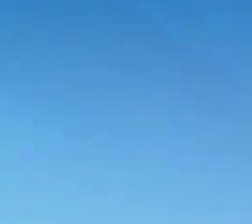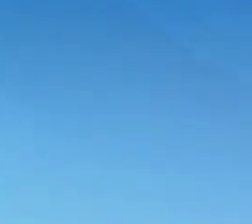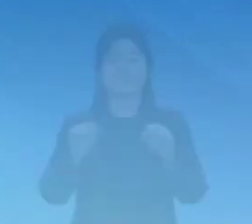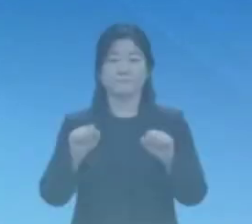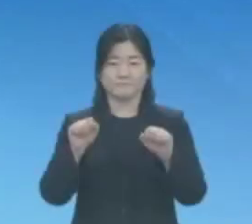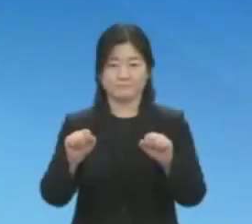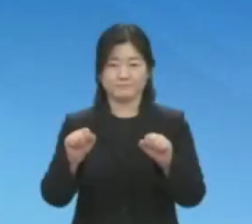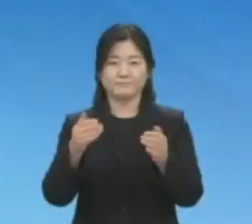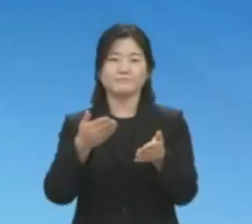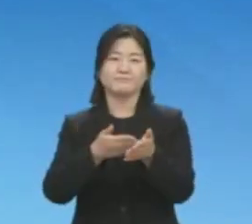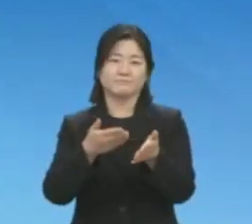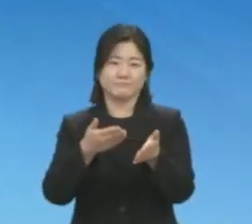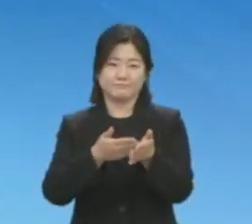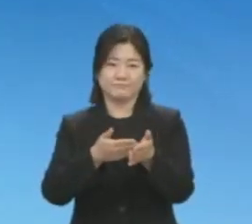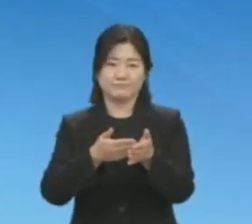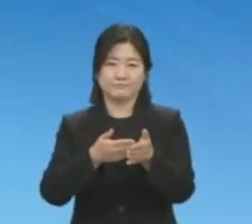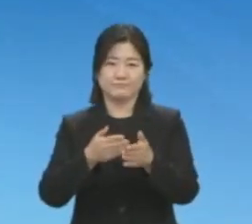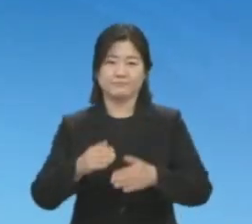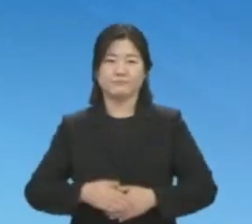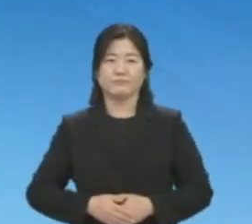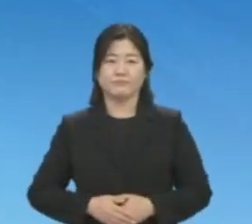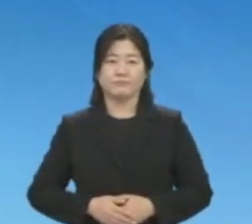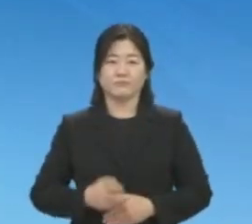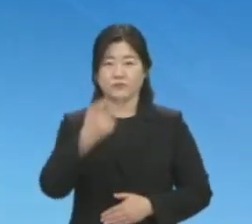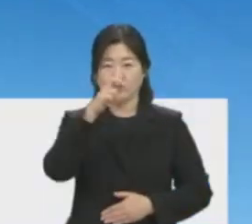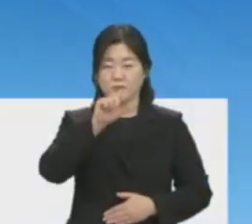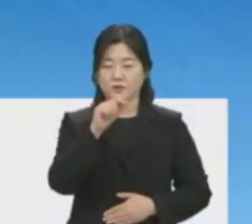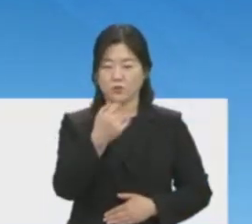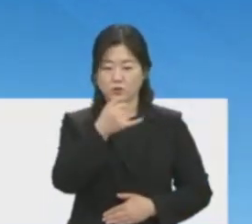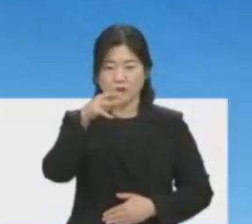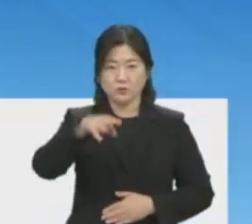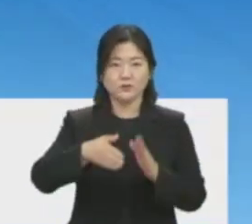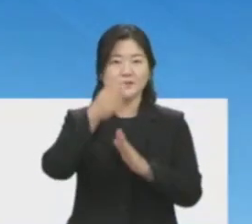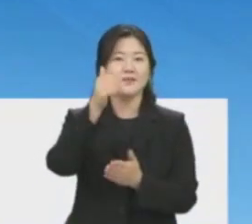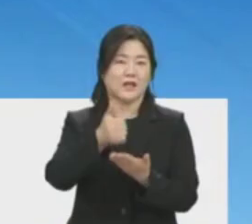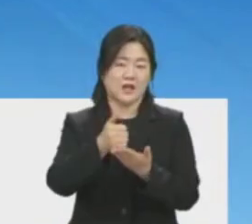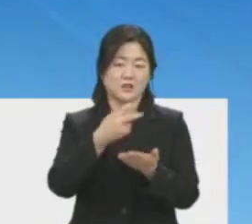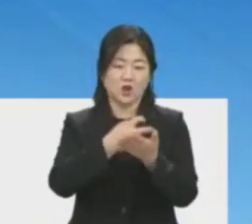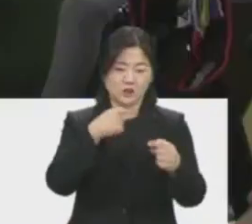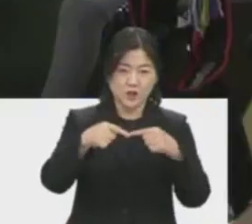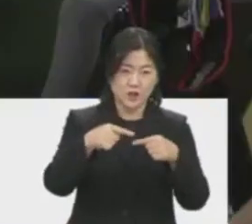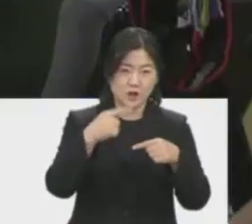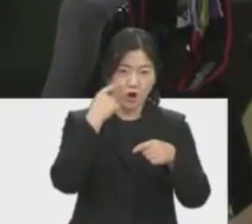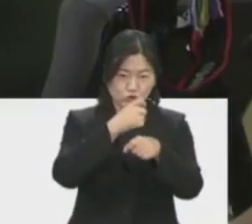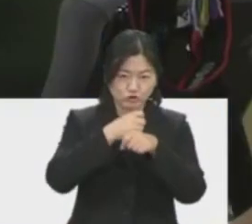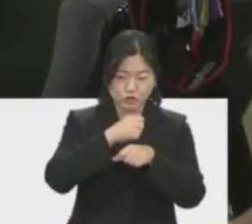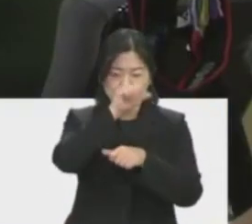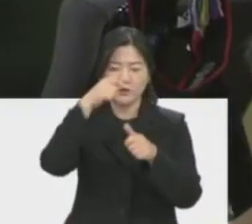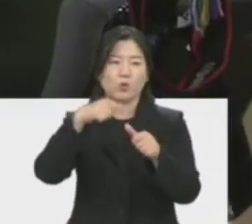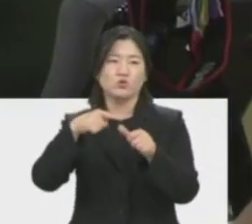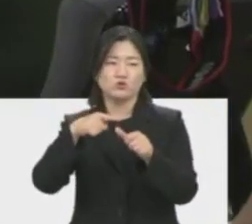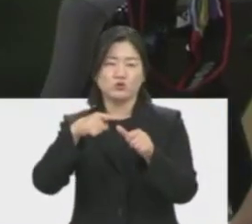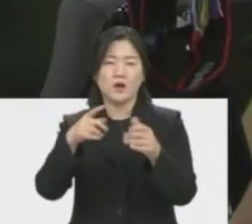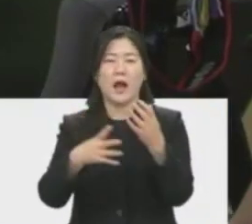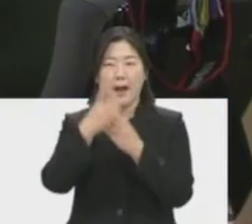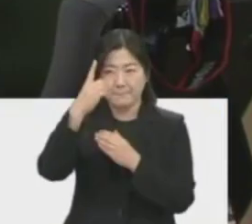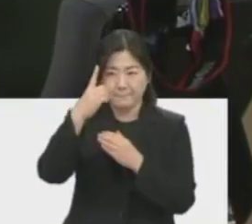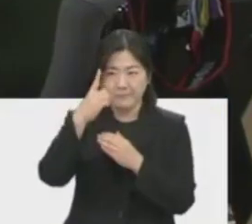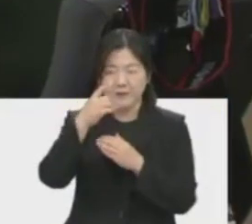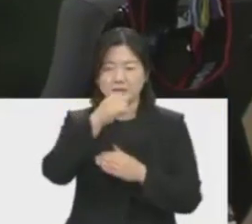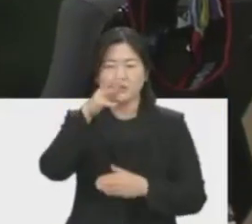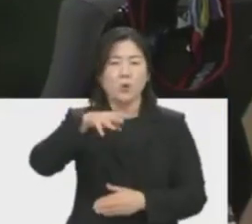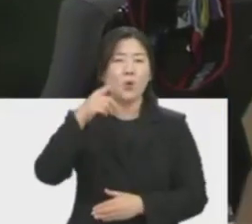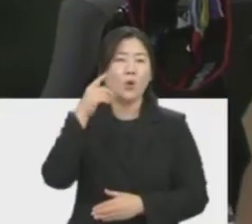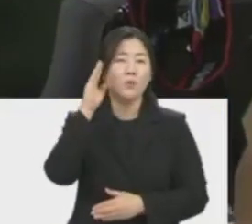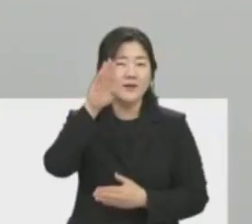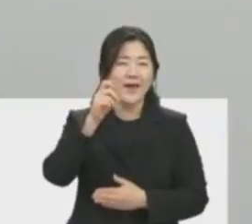여러분 안녕하십니까 TJB 뉴스입니다 최민호 세종 시장의 정책 연구와 평생 교육을 통합해 담당할 세종